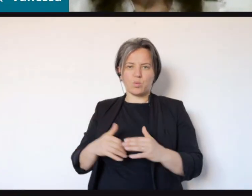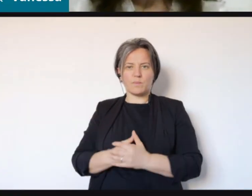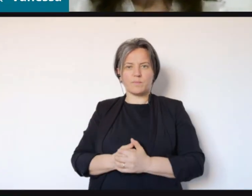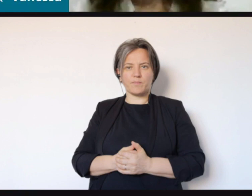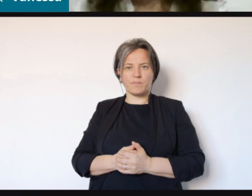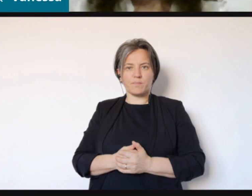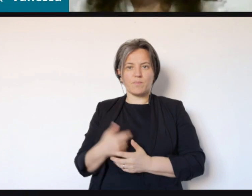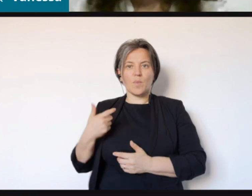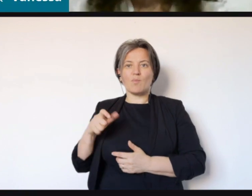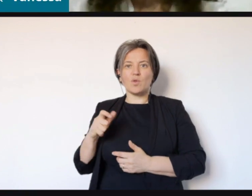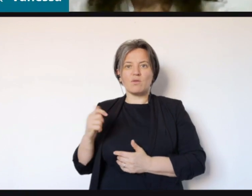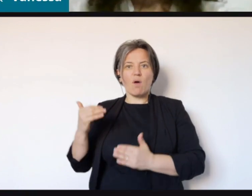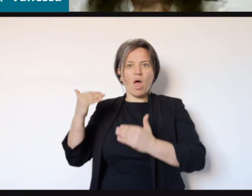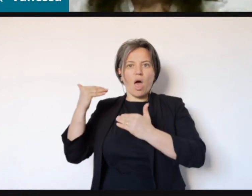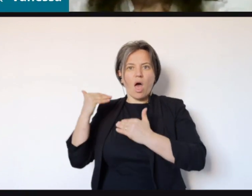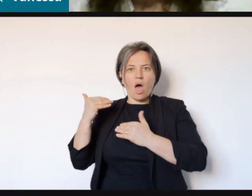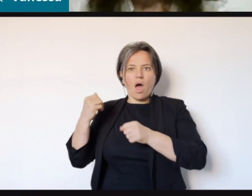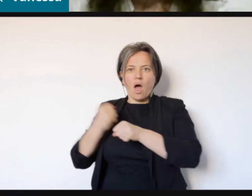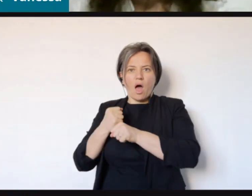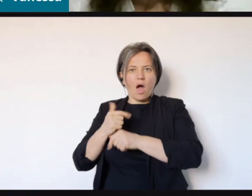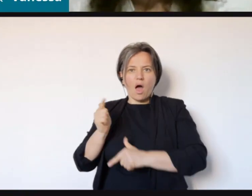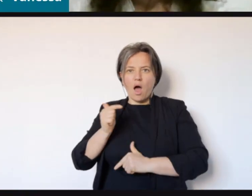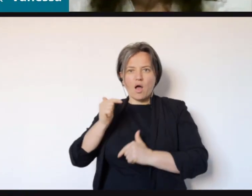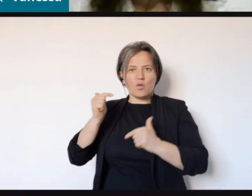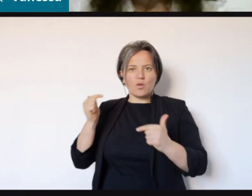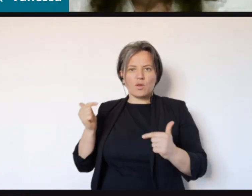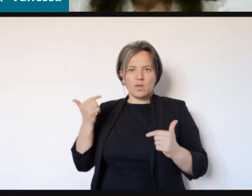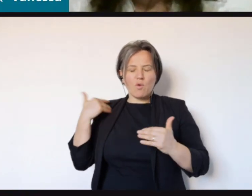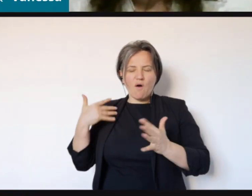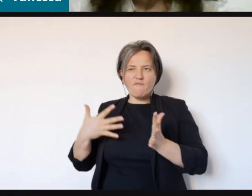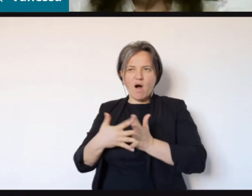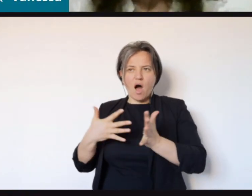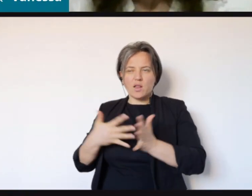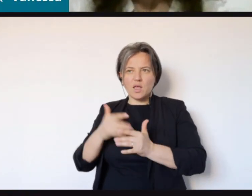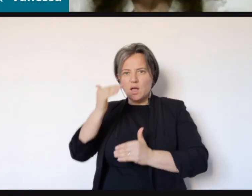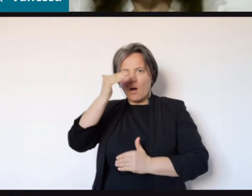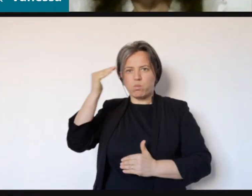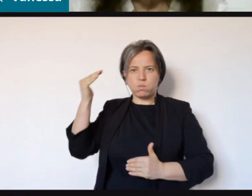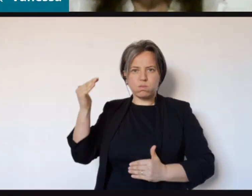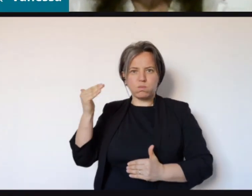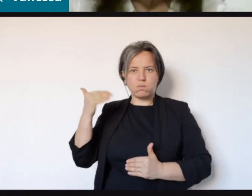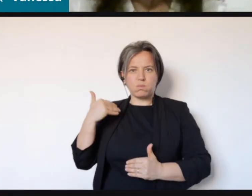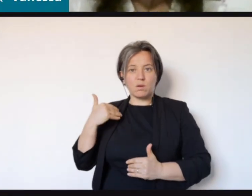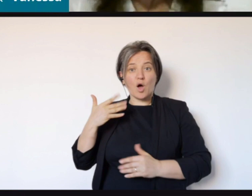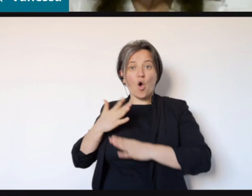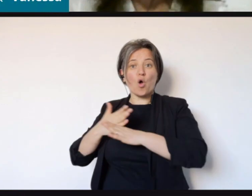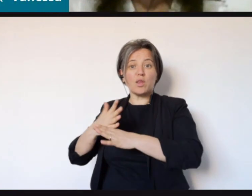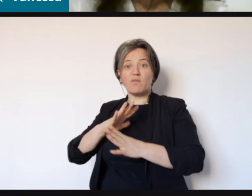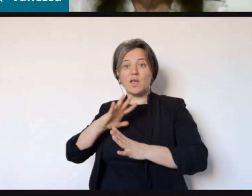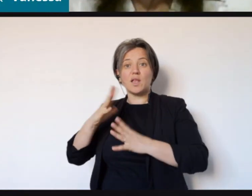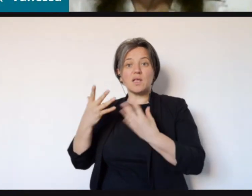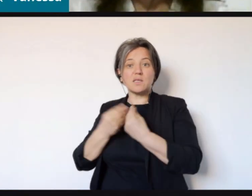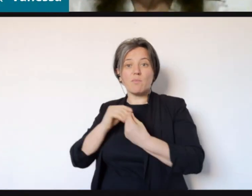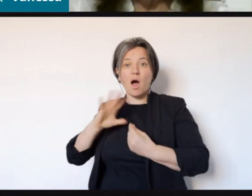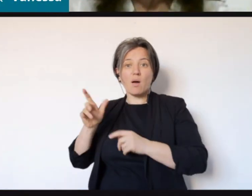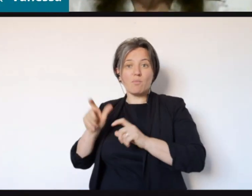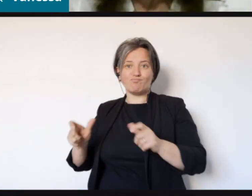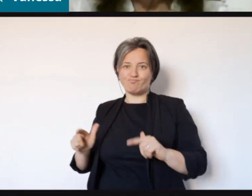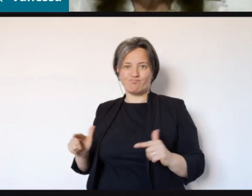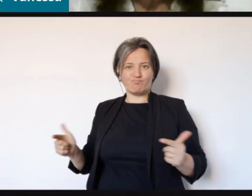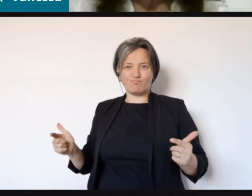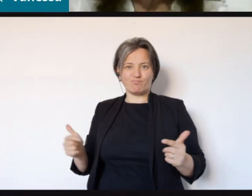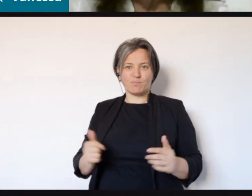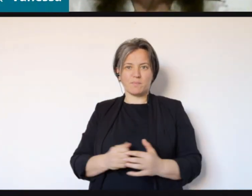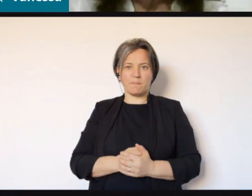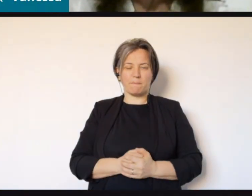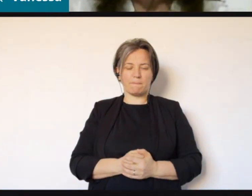perché non ripartisci il carico della fatica con nessuno.